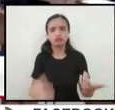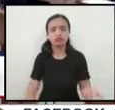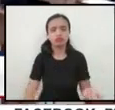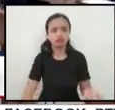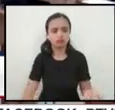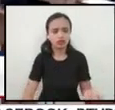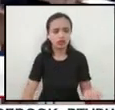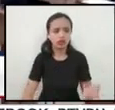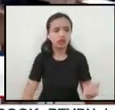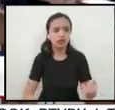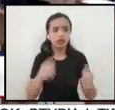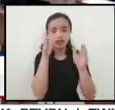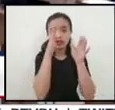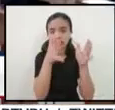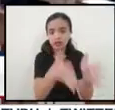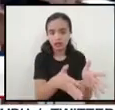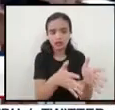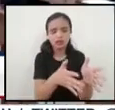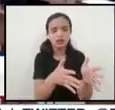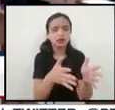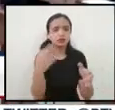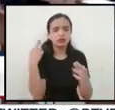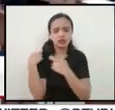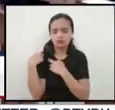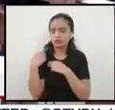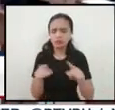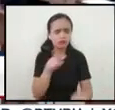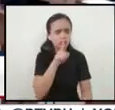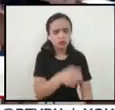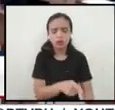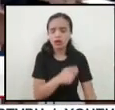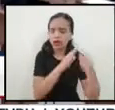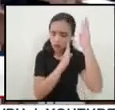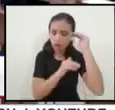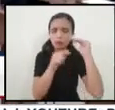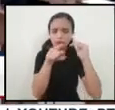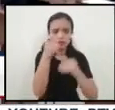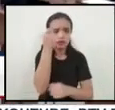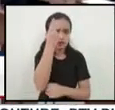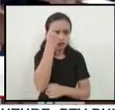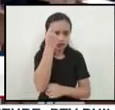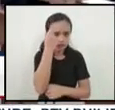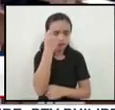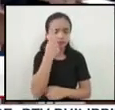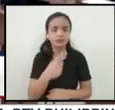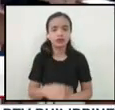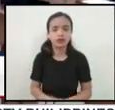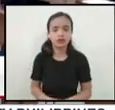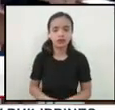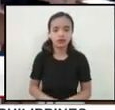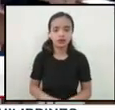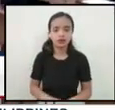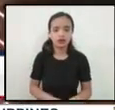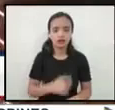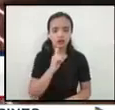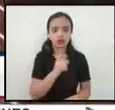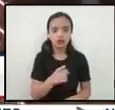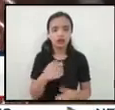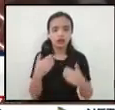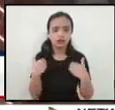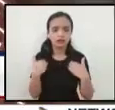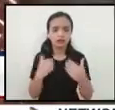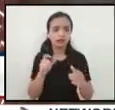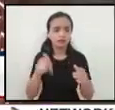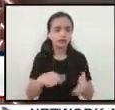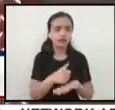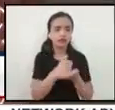obligasyones para sa ito. But really, I hope you understand, no, the enormity also of the response that we have to take.